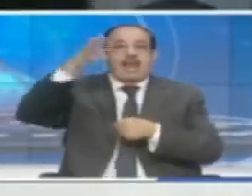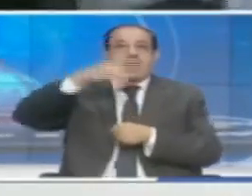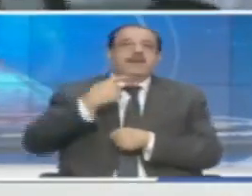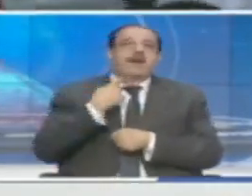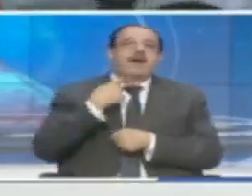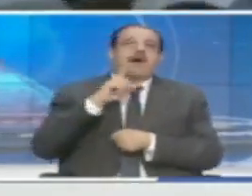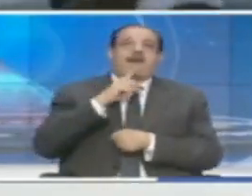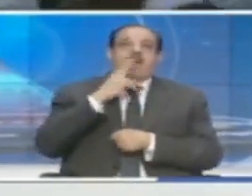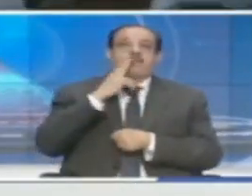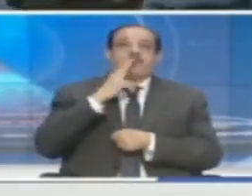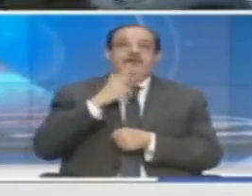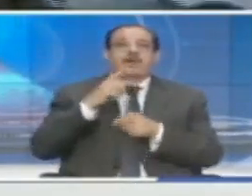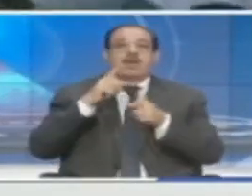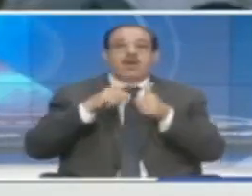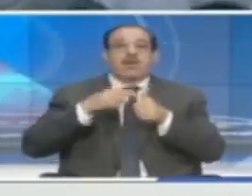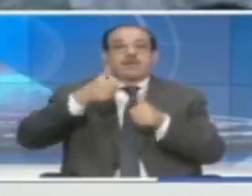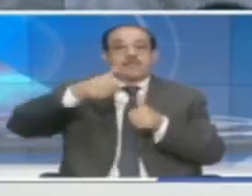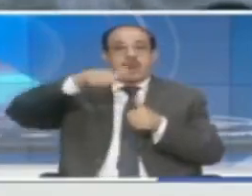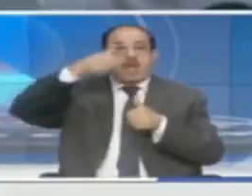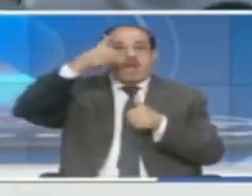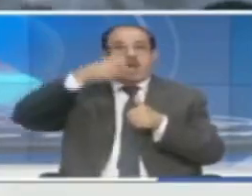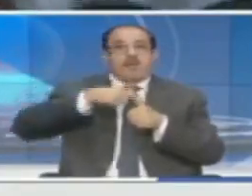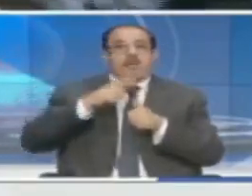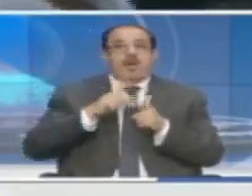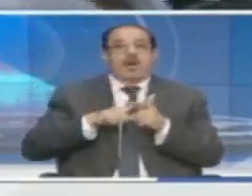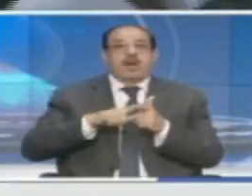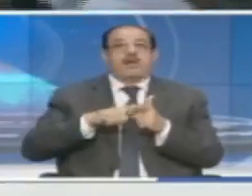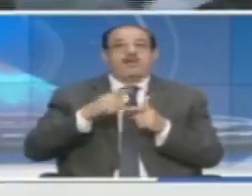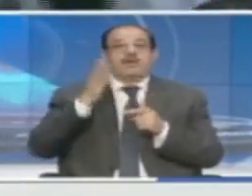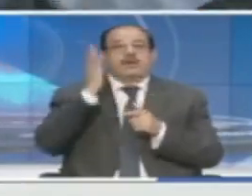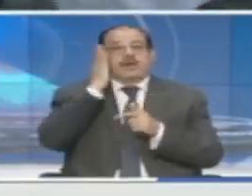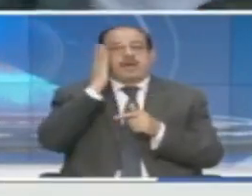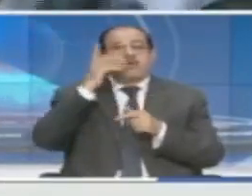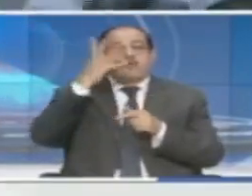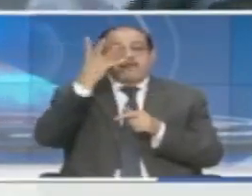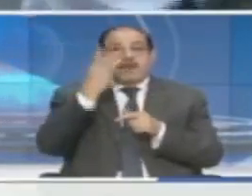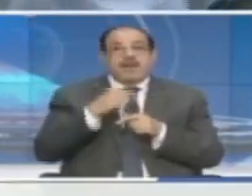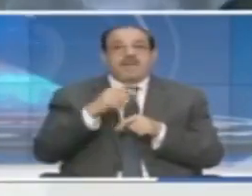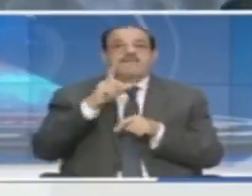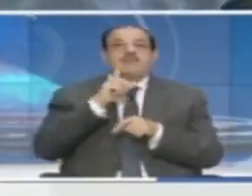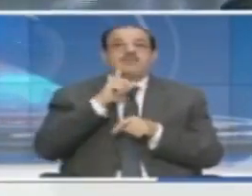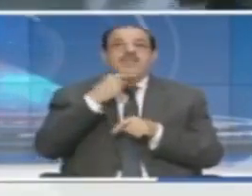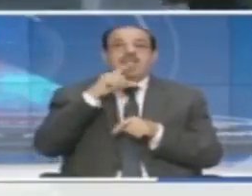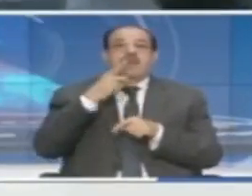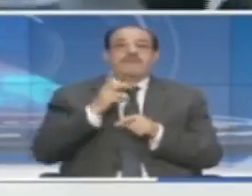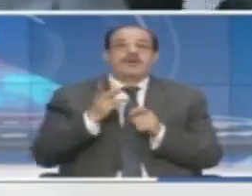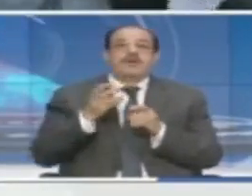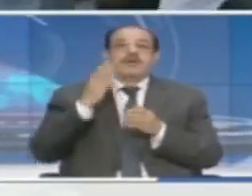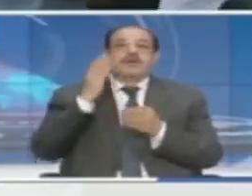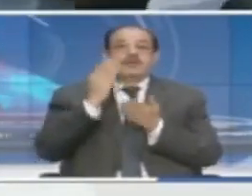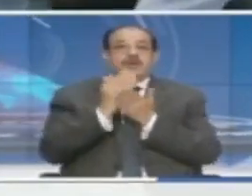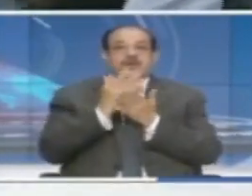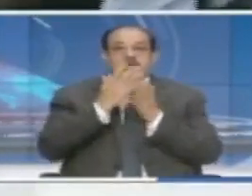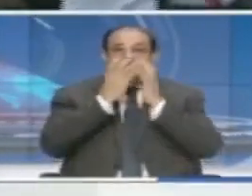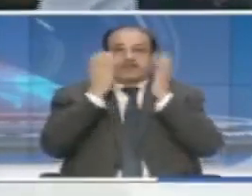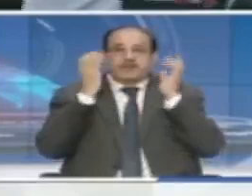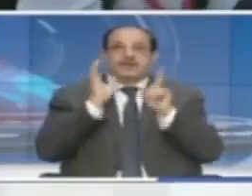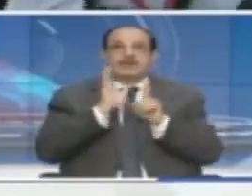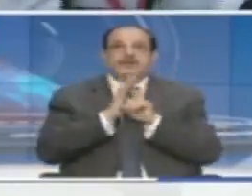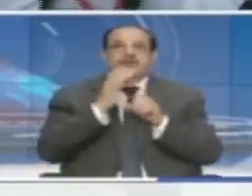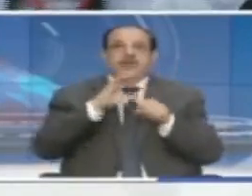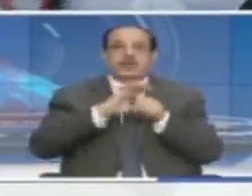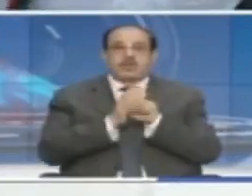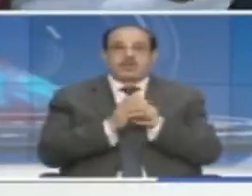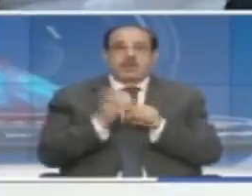وقد أدوا الركن الأعظم من أركان الحج ثم باتوا ليلتهم في مزدلفة. وسط الإجراءات الاحترازية